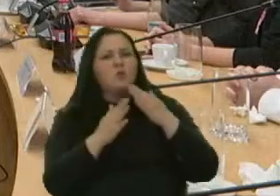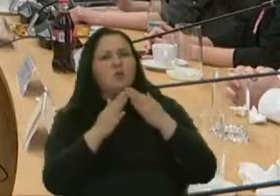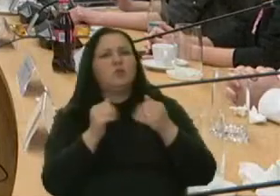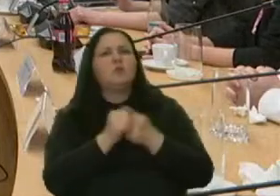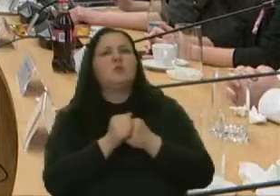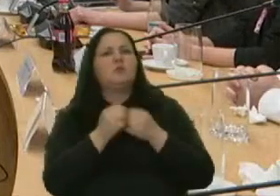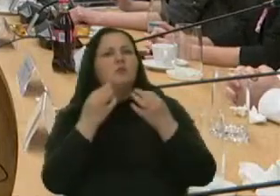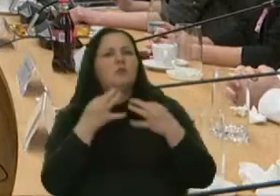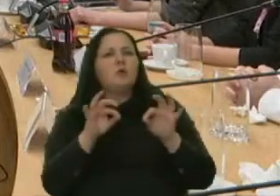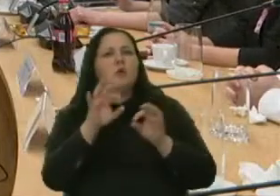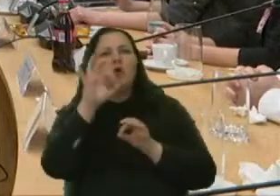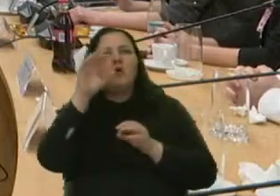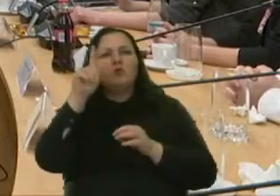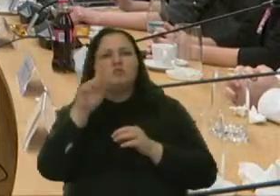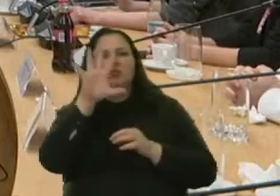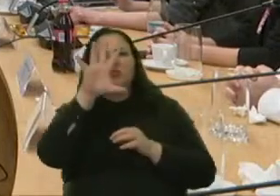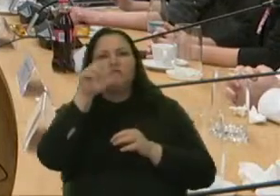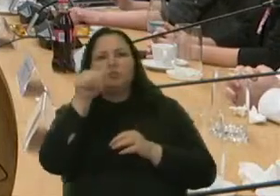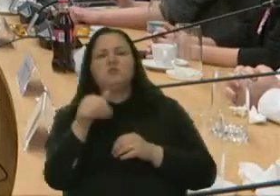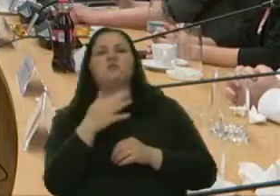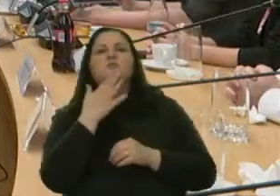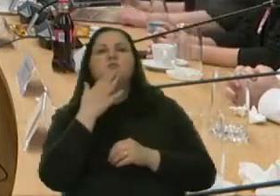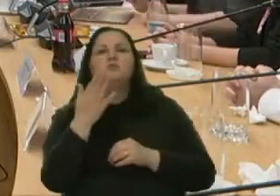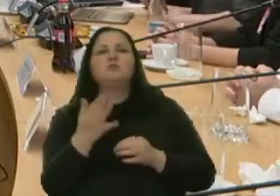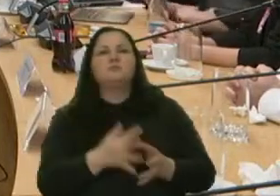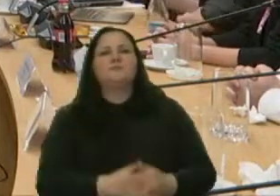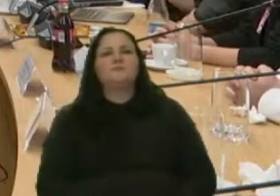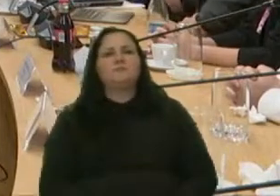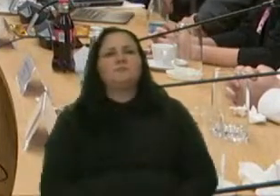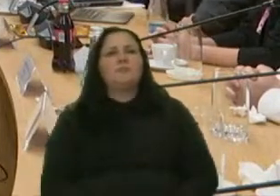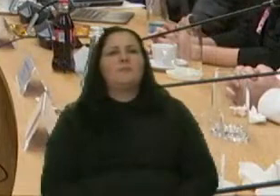OG 51 Mulțumesc